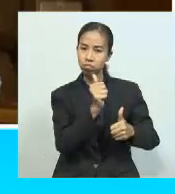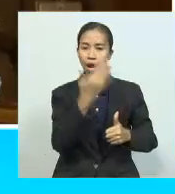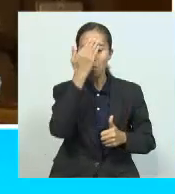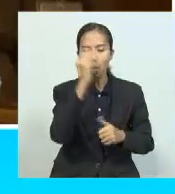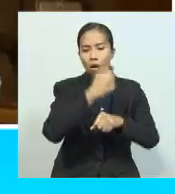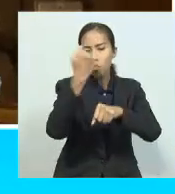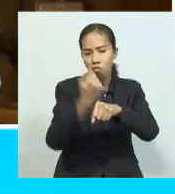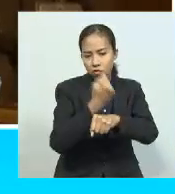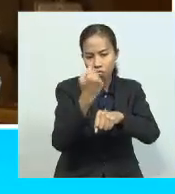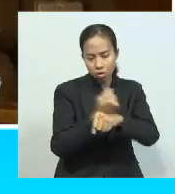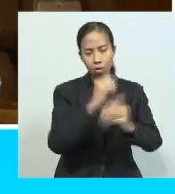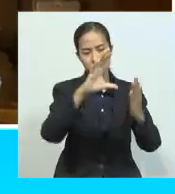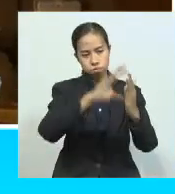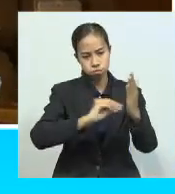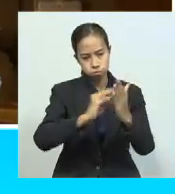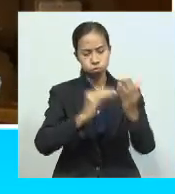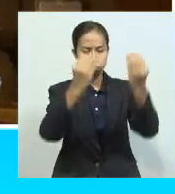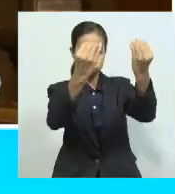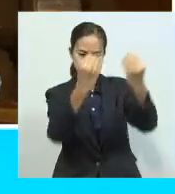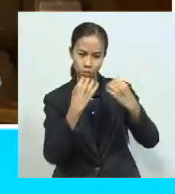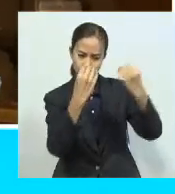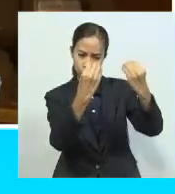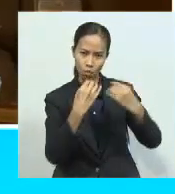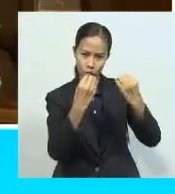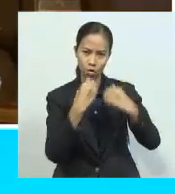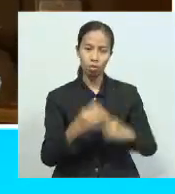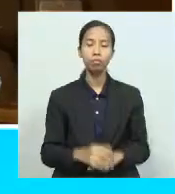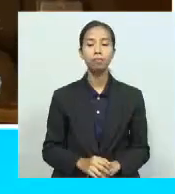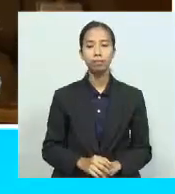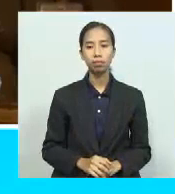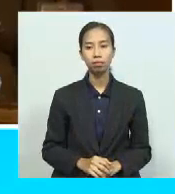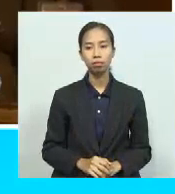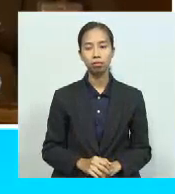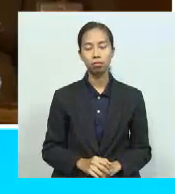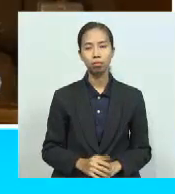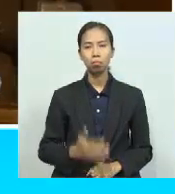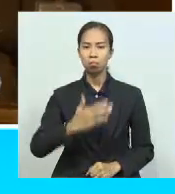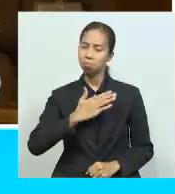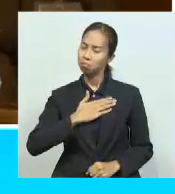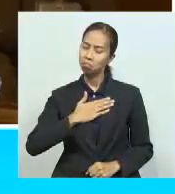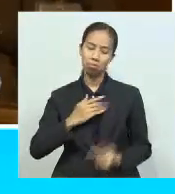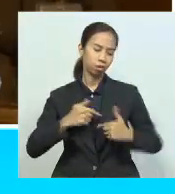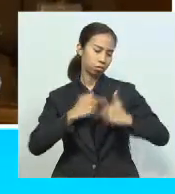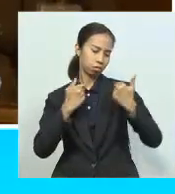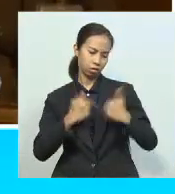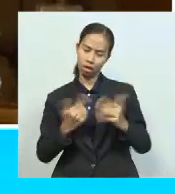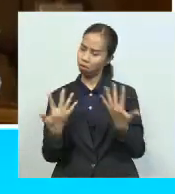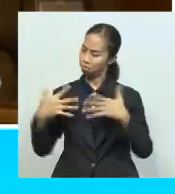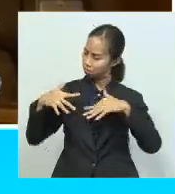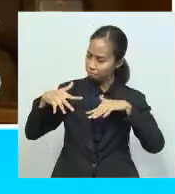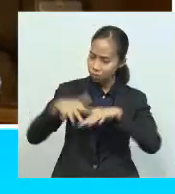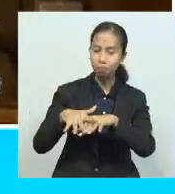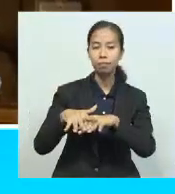ฝึกอบรมสั่งสอนนะครับมาเราเป็นหนึ่งเดียวกันอยู่ในเป้าหมายเดียวกันเ